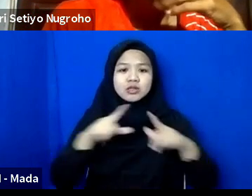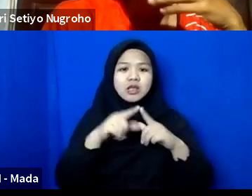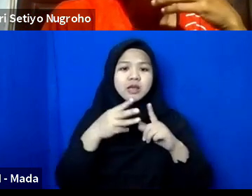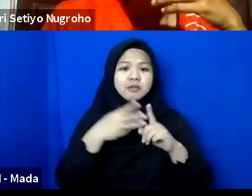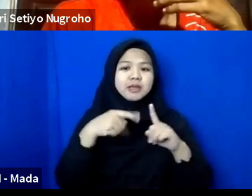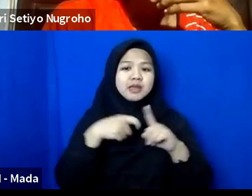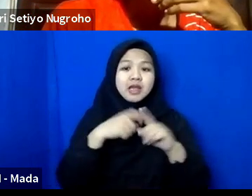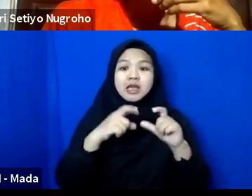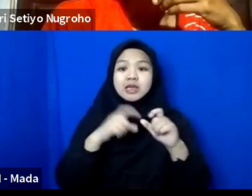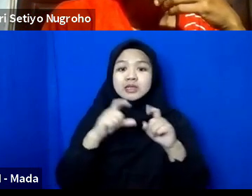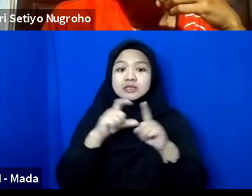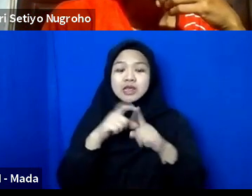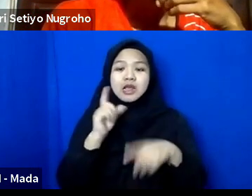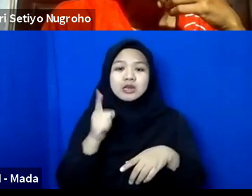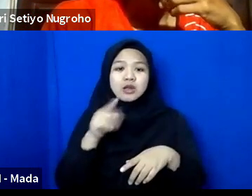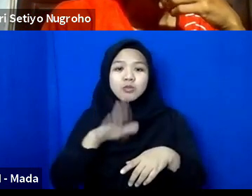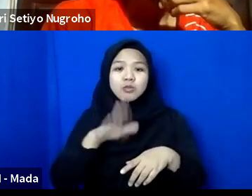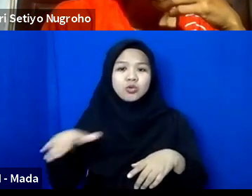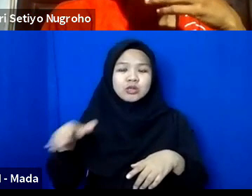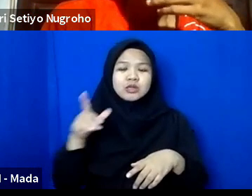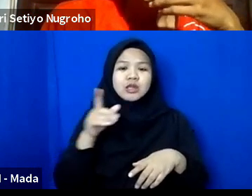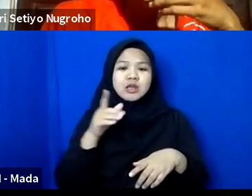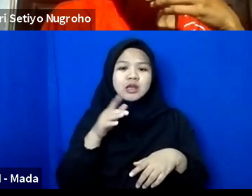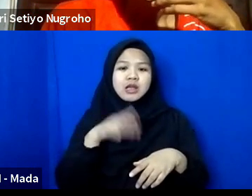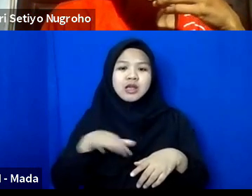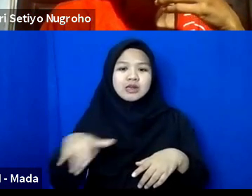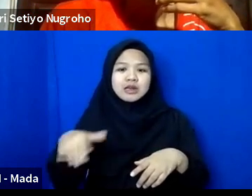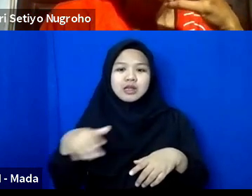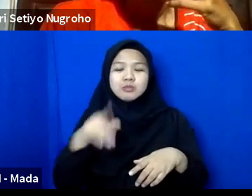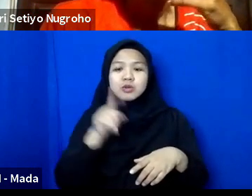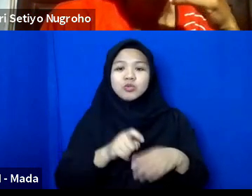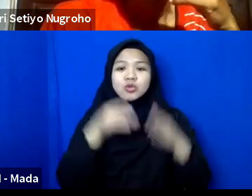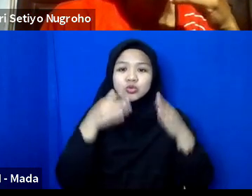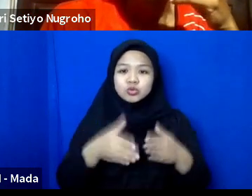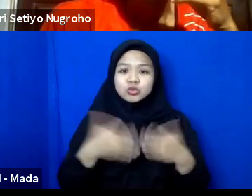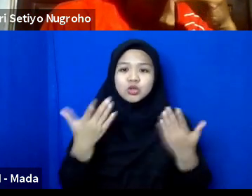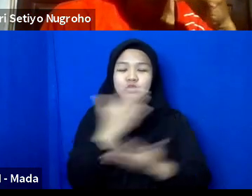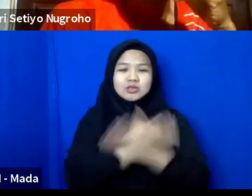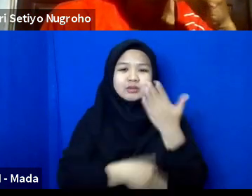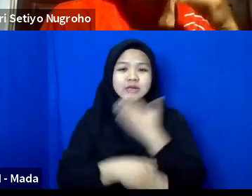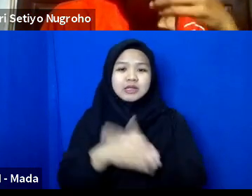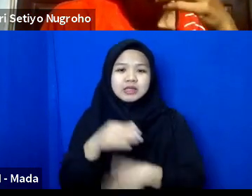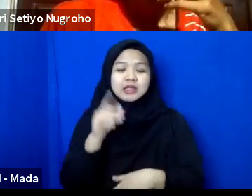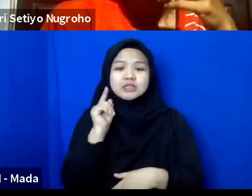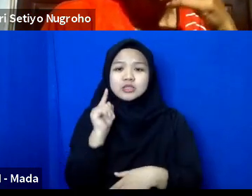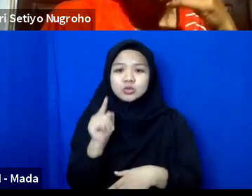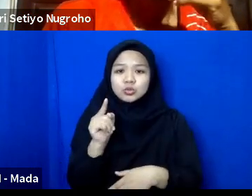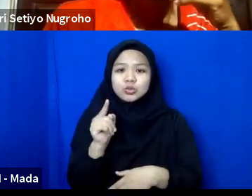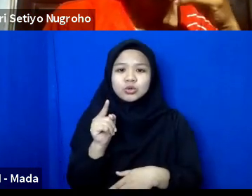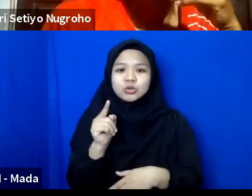maksudnya murid yang mengalami apa anak yang termasuk anak produk tanggul sampai 11 kitu